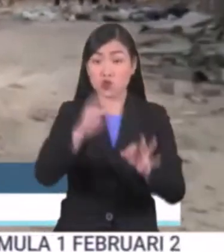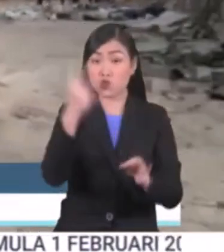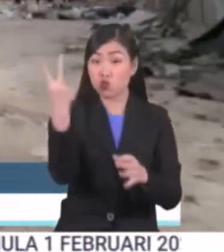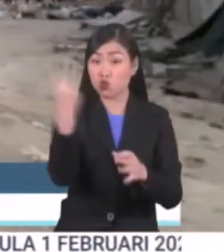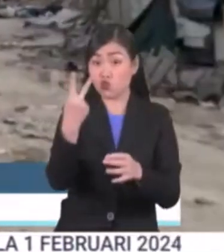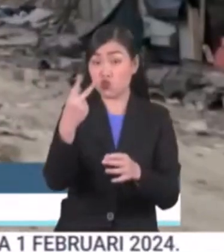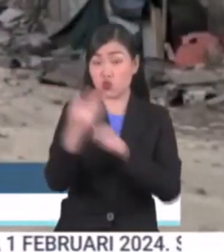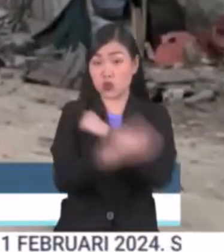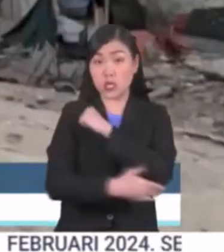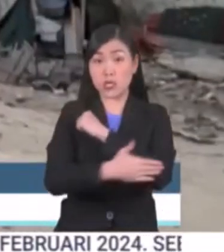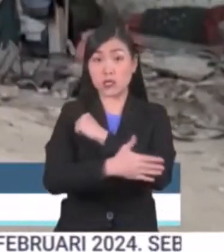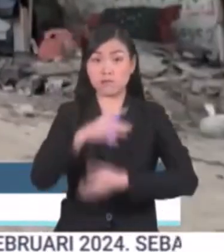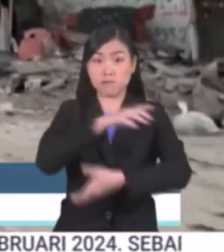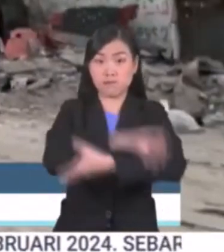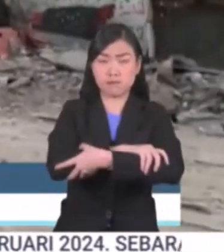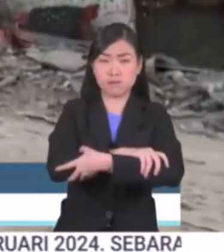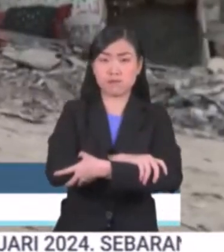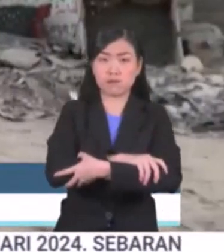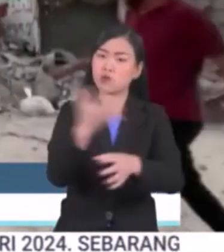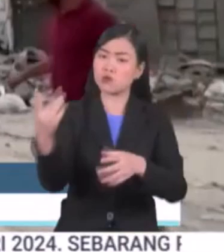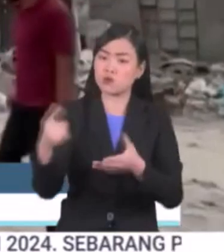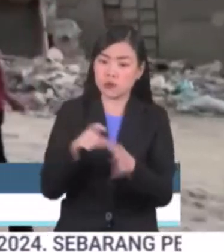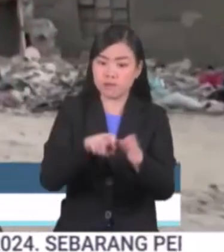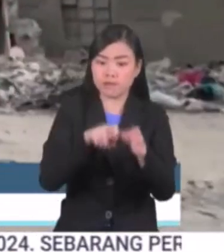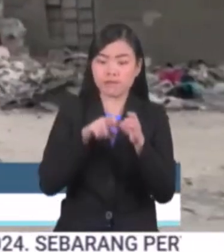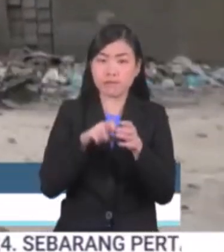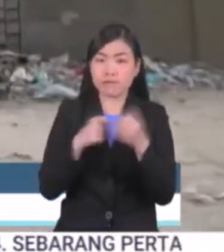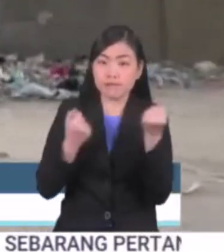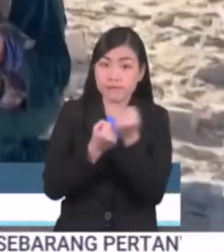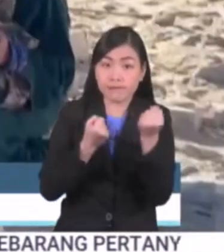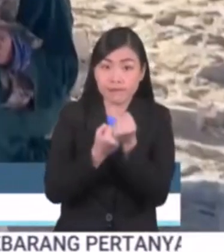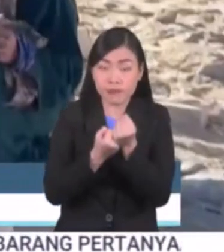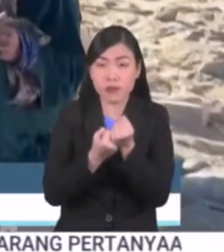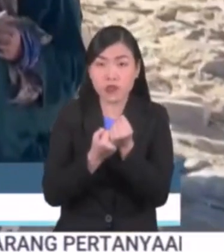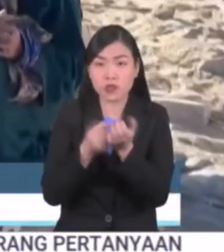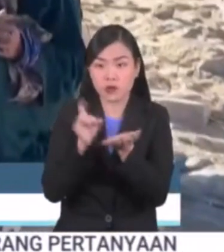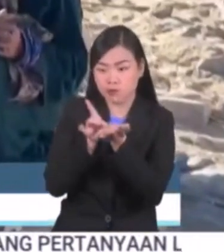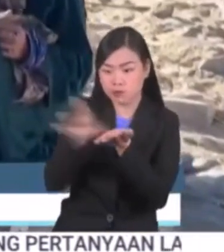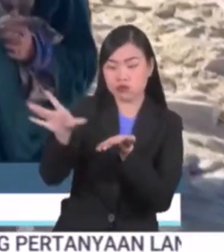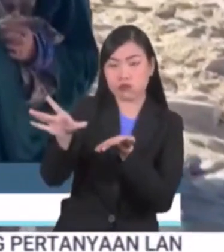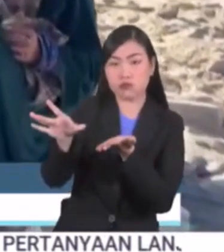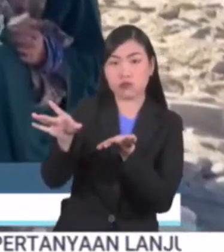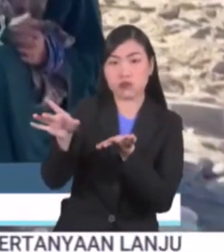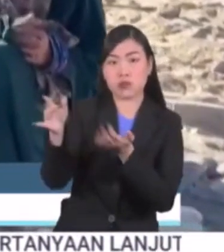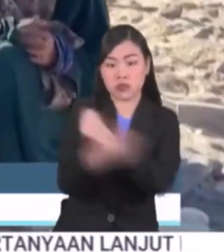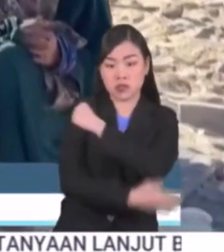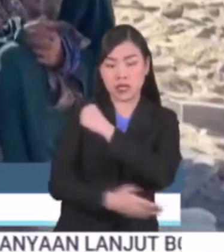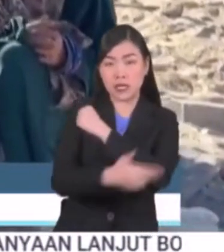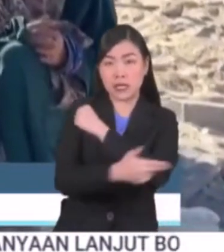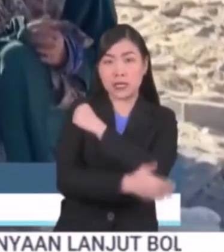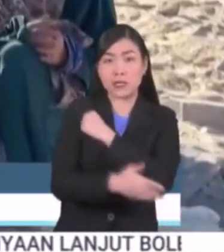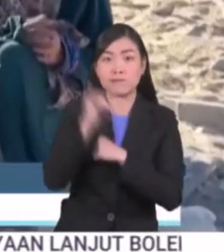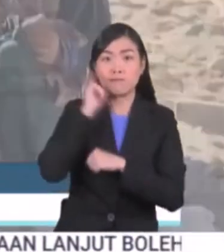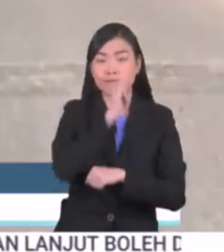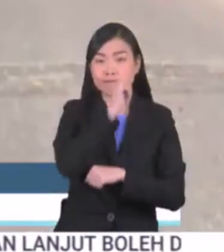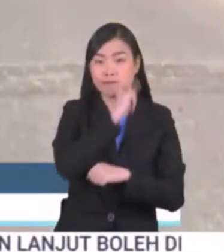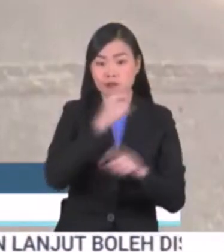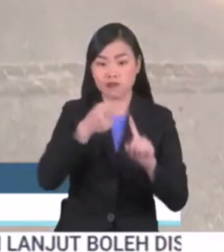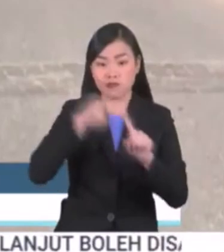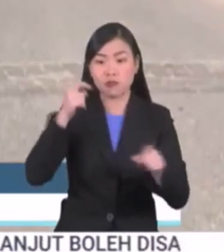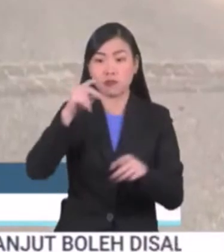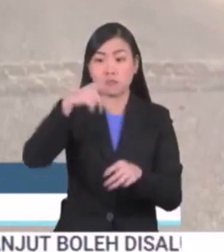kedua-dua negara bekerjasama untuk mendapatkan sokongan Global untuk menyingkirkan negara haram Israel daripada